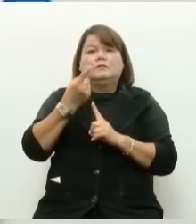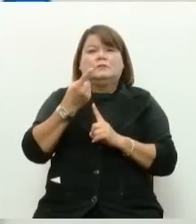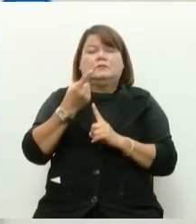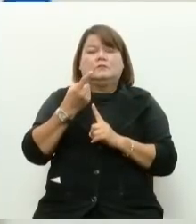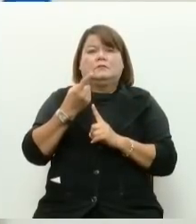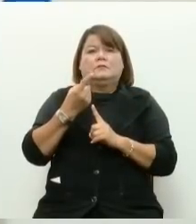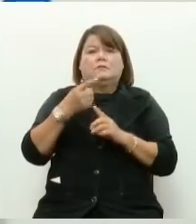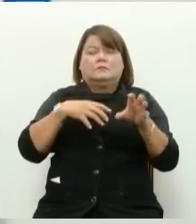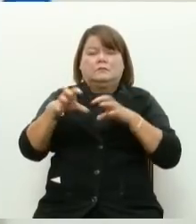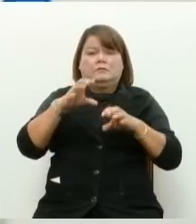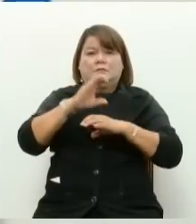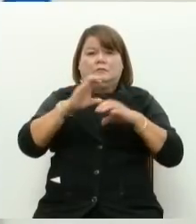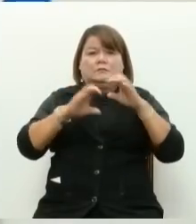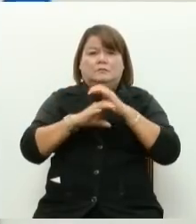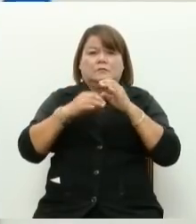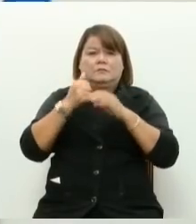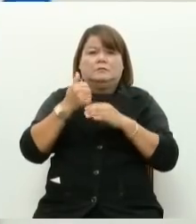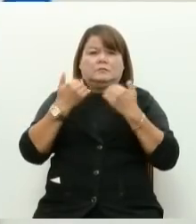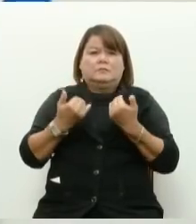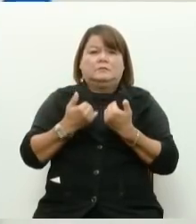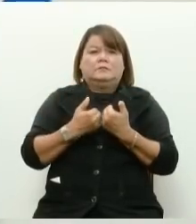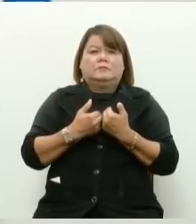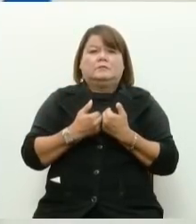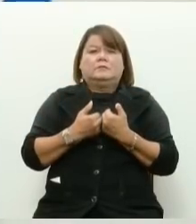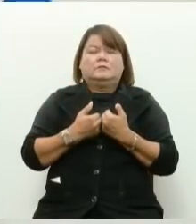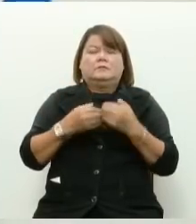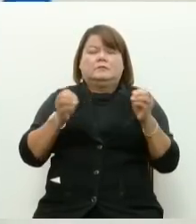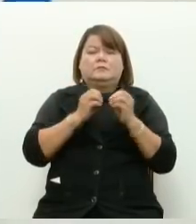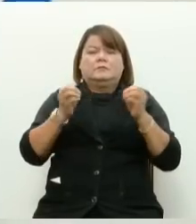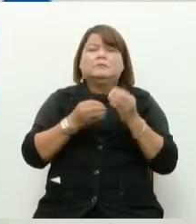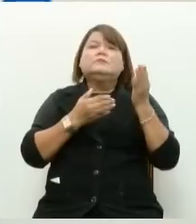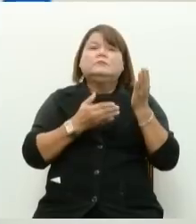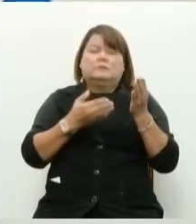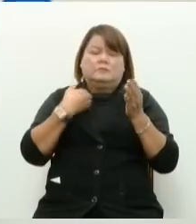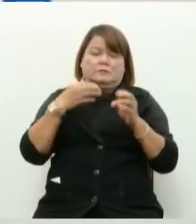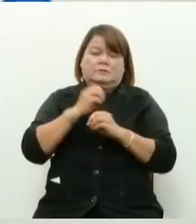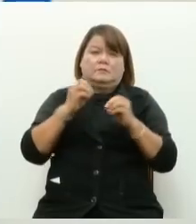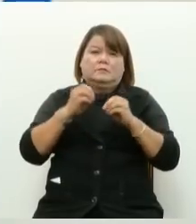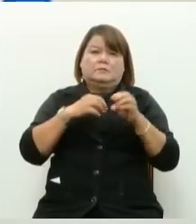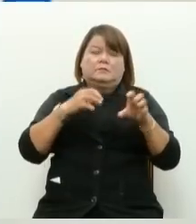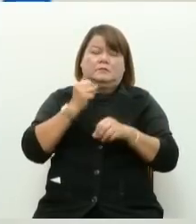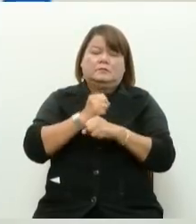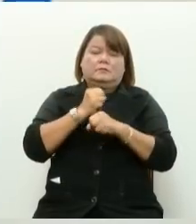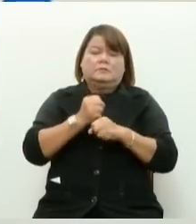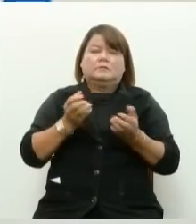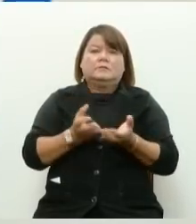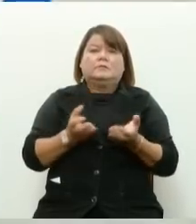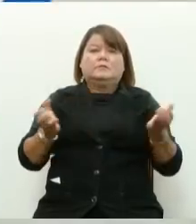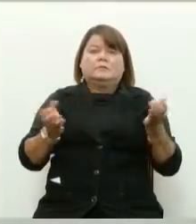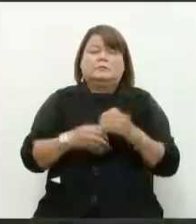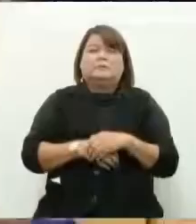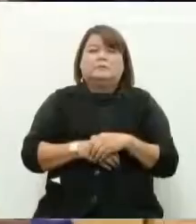ที่ได้จัดโครงการดีๆแบบนี้ขึ้นมานะคะหากไม่มีท่านก็จะไม่มีการปฏิบัติธรรมแบบนี้เกิดขึ้น